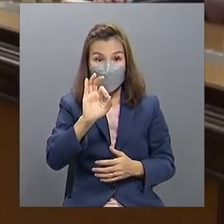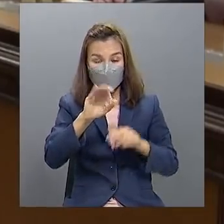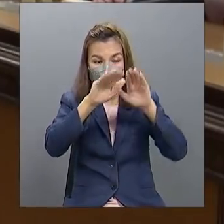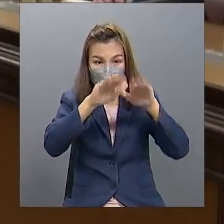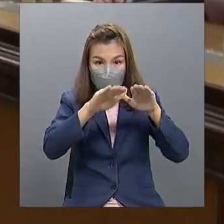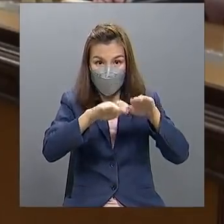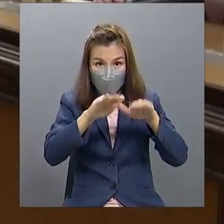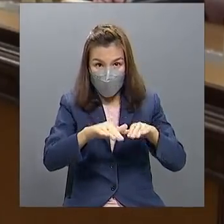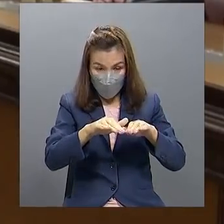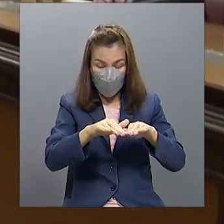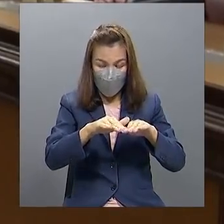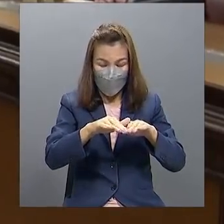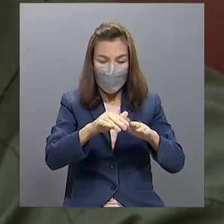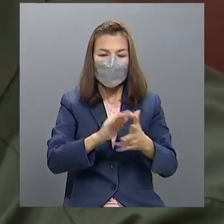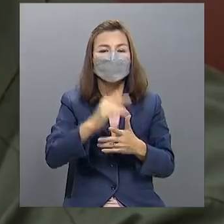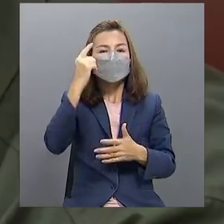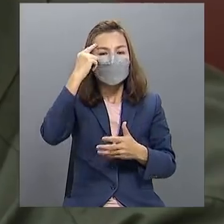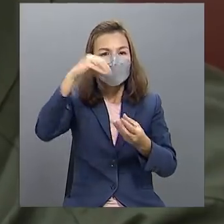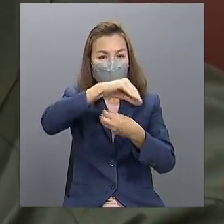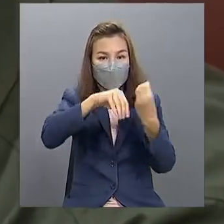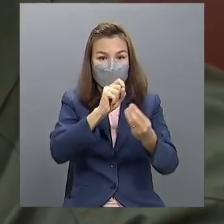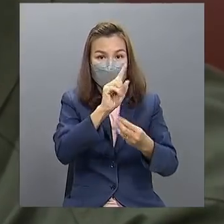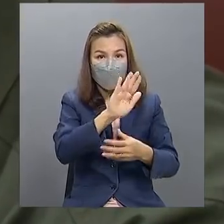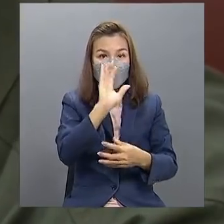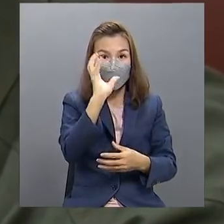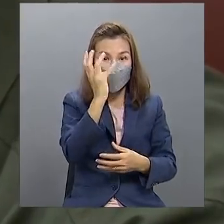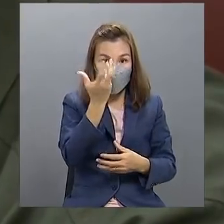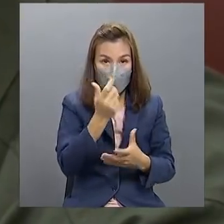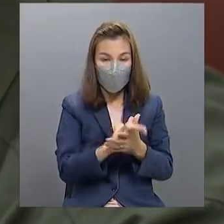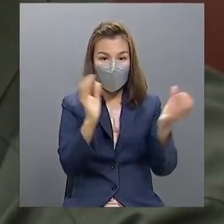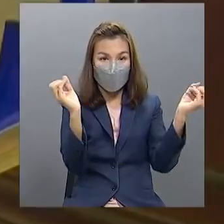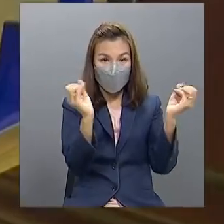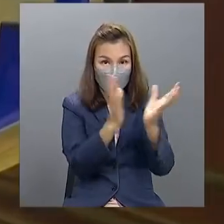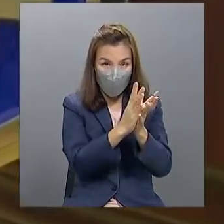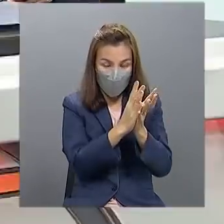การเติบโตของเศรษฐกิจโลกเนื่องจากผลกระทบของสงครามในยูเครนครับ